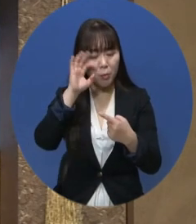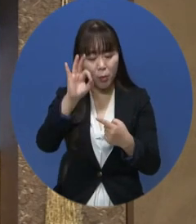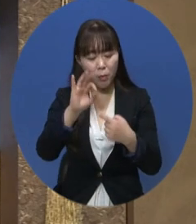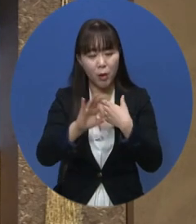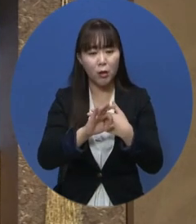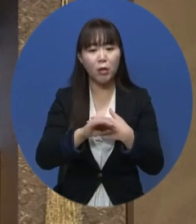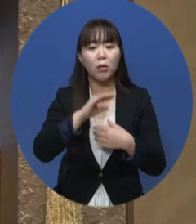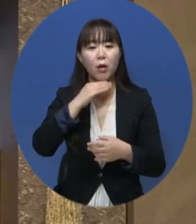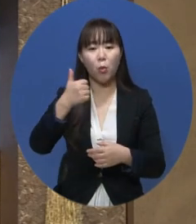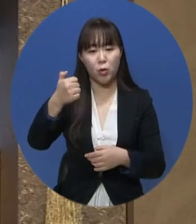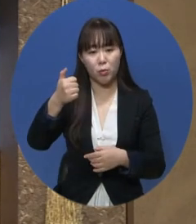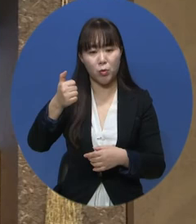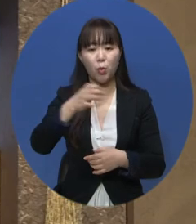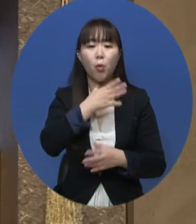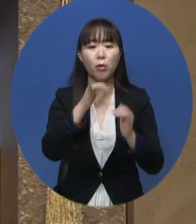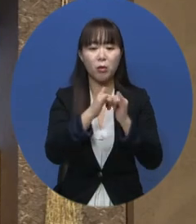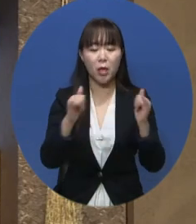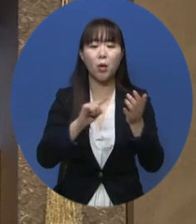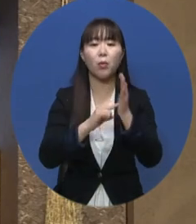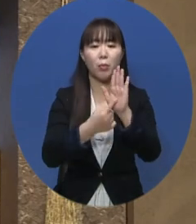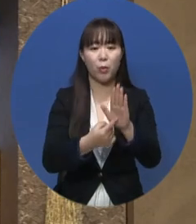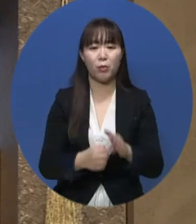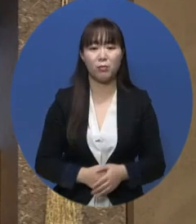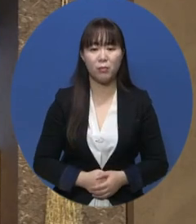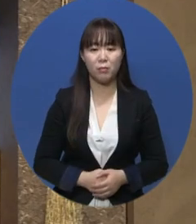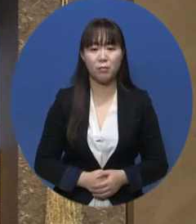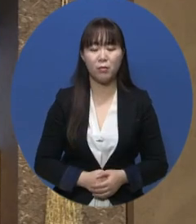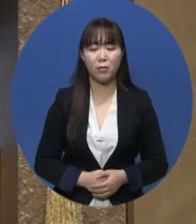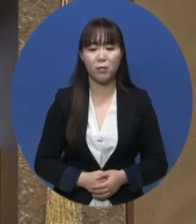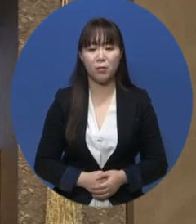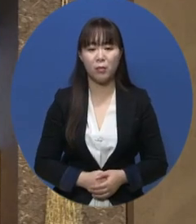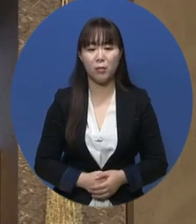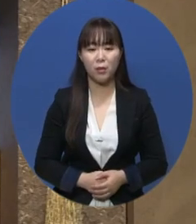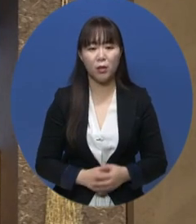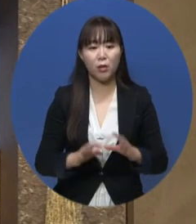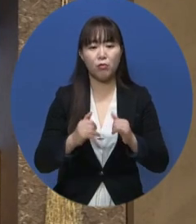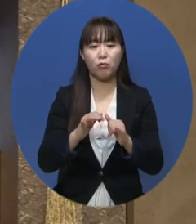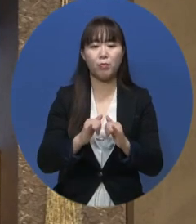55세를 고령자라고 표현을 하고 있습니다. 그리고